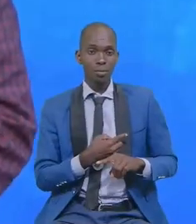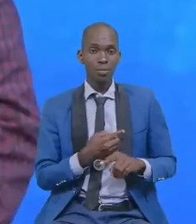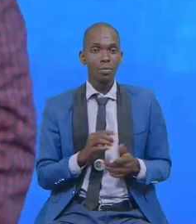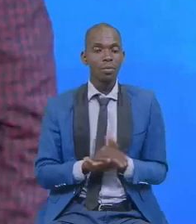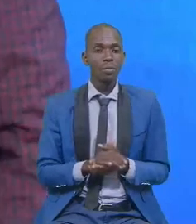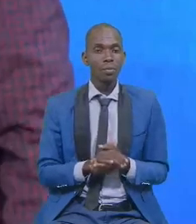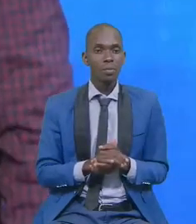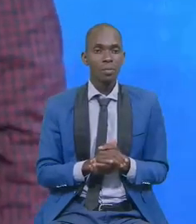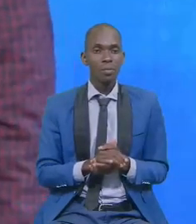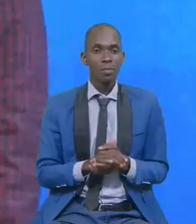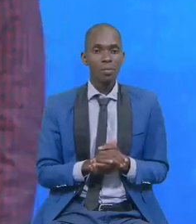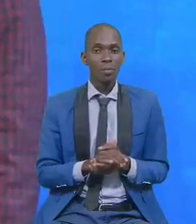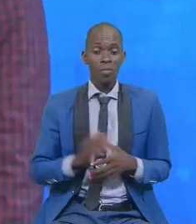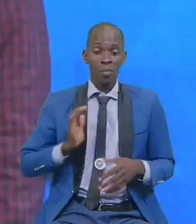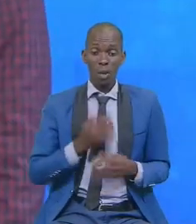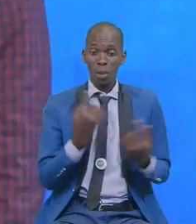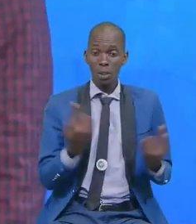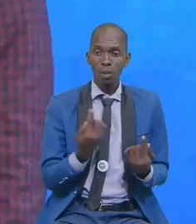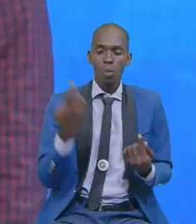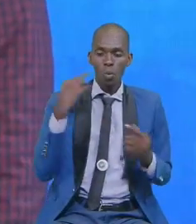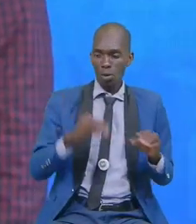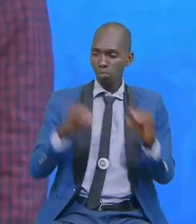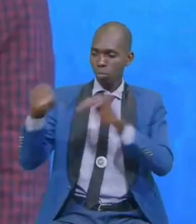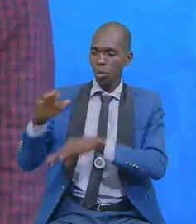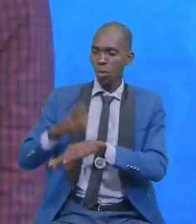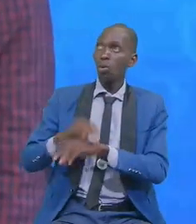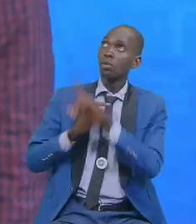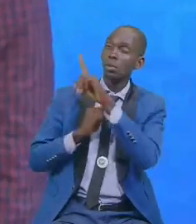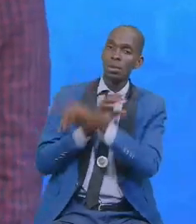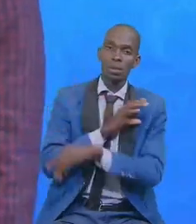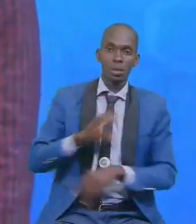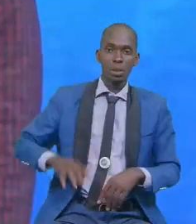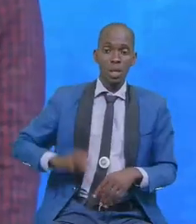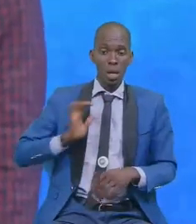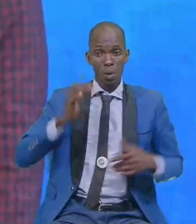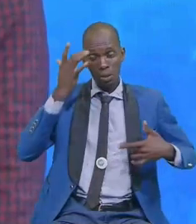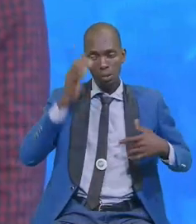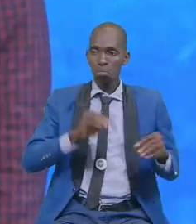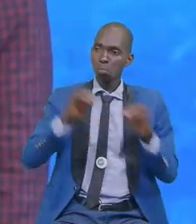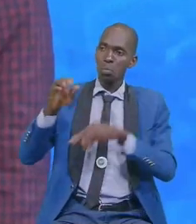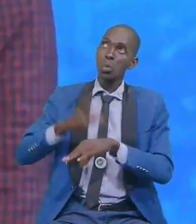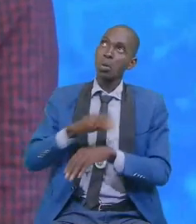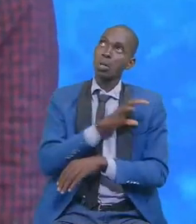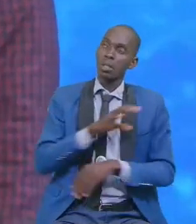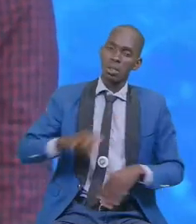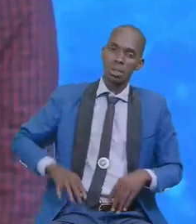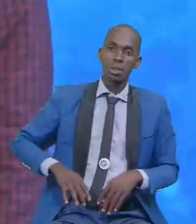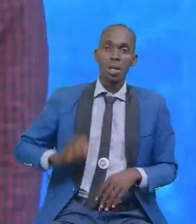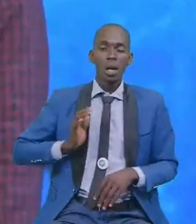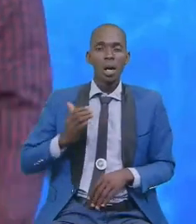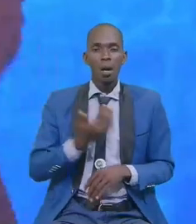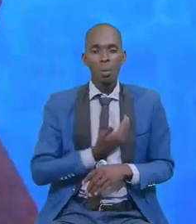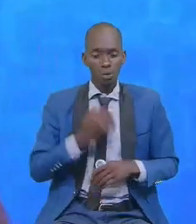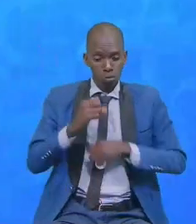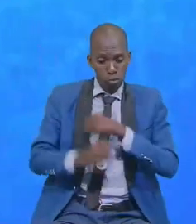humiliés. Nos péchés ont été portés sur lui. Nos maladies ont été portées sur lui.